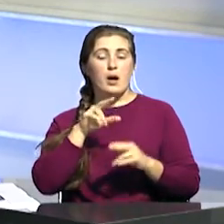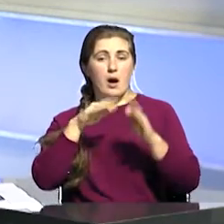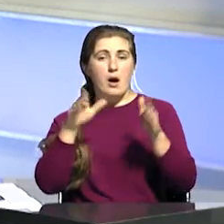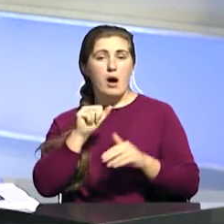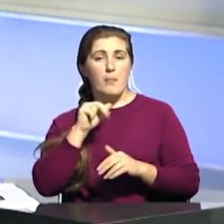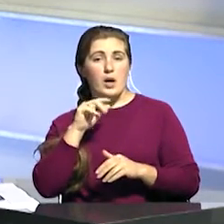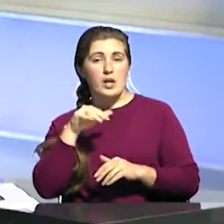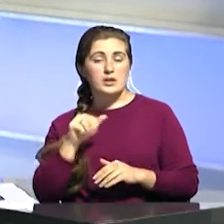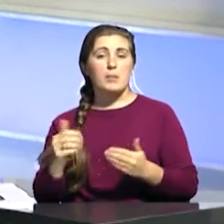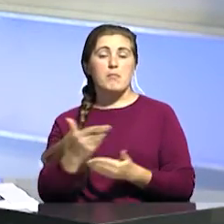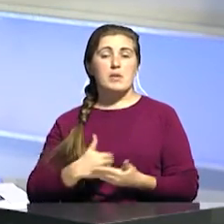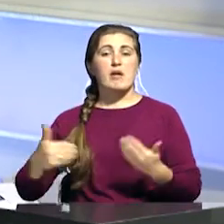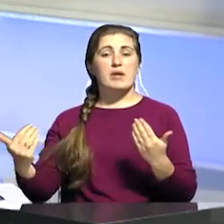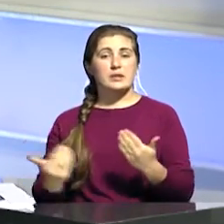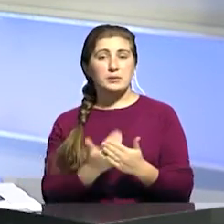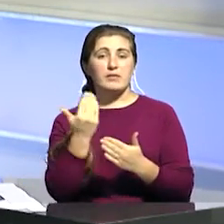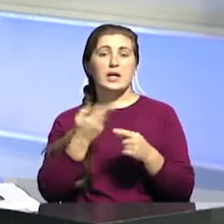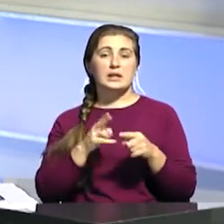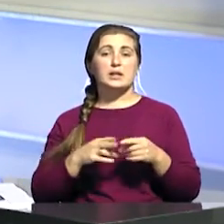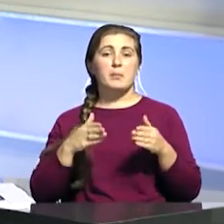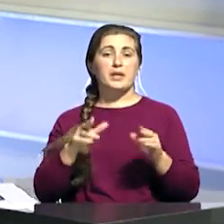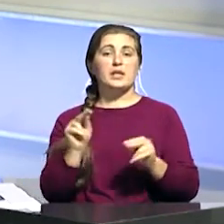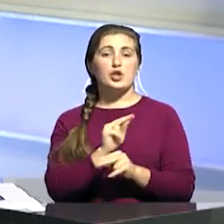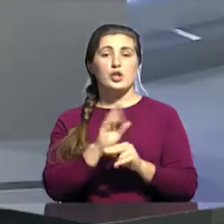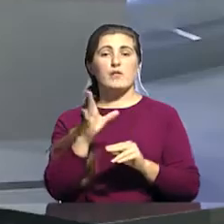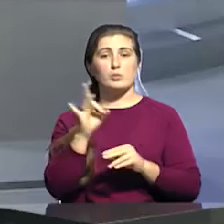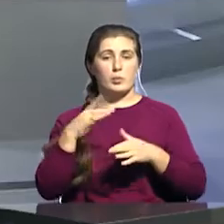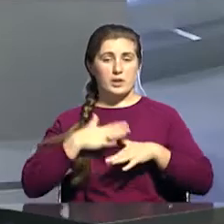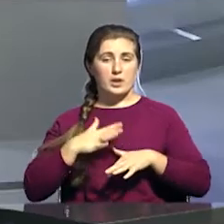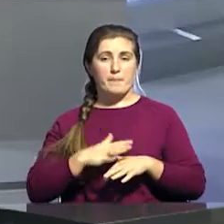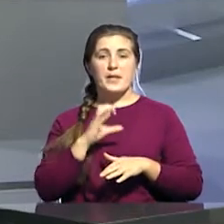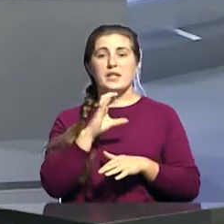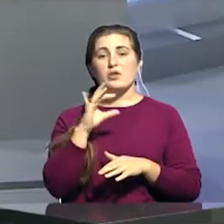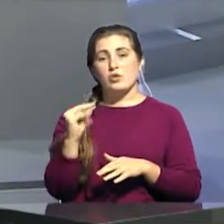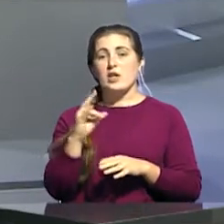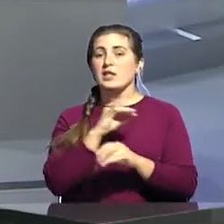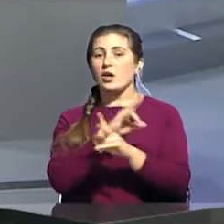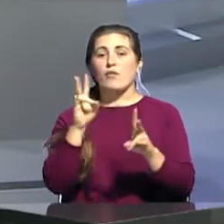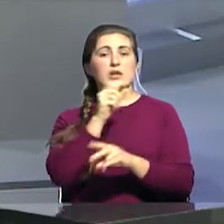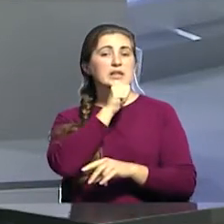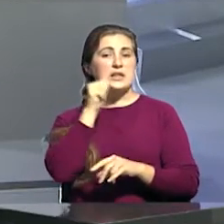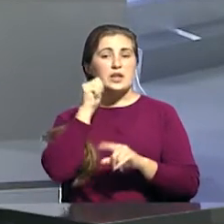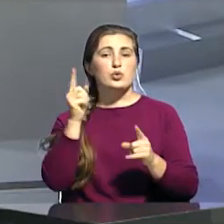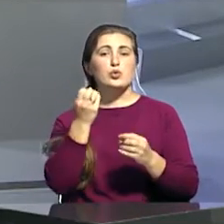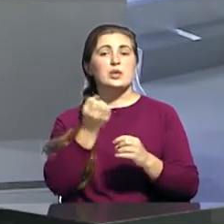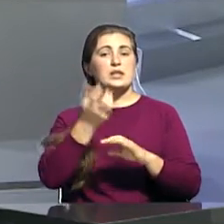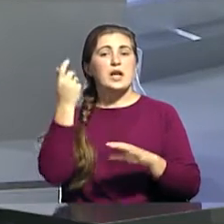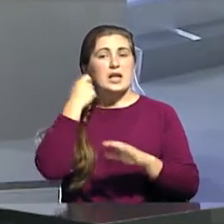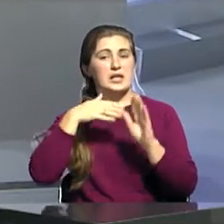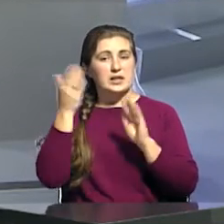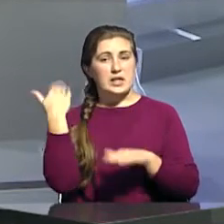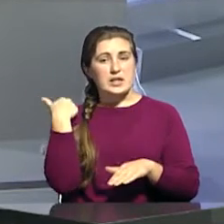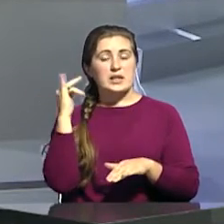аппарата мы возобновим и этот метод лечения в Республике Крым. Сергей Владимирович, ни для кого не секрет, что еще несколько лет назад, да и